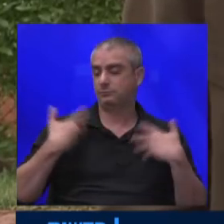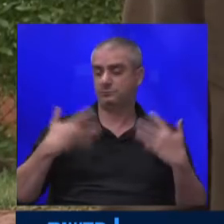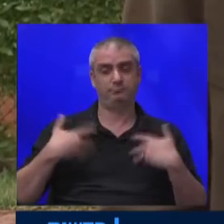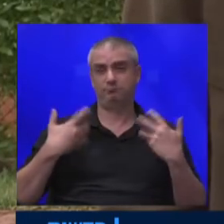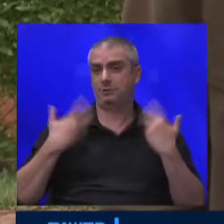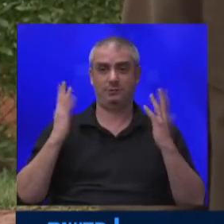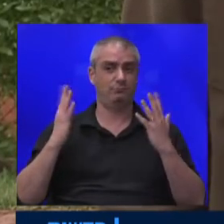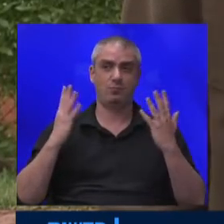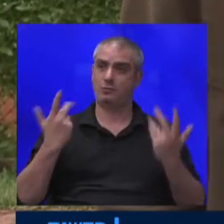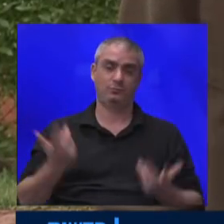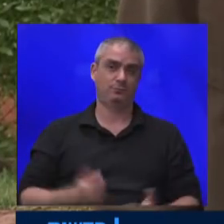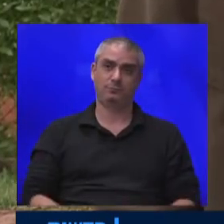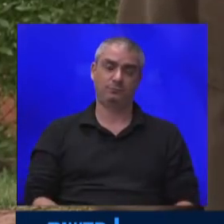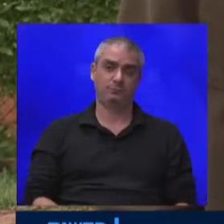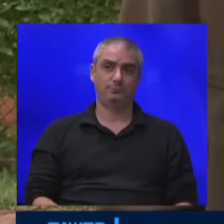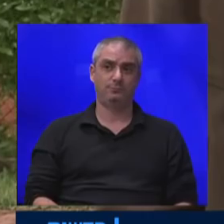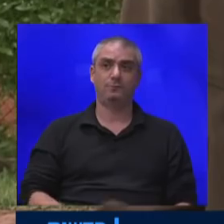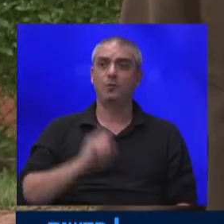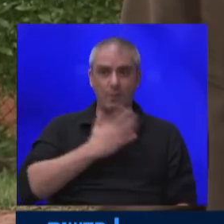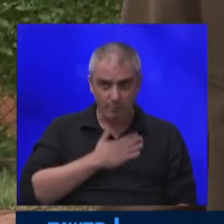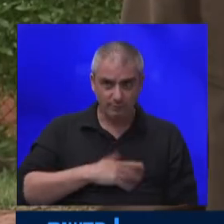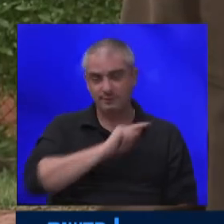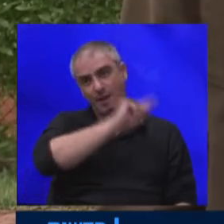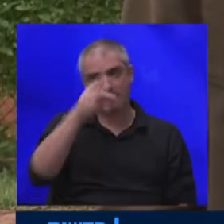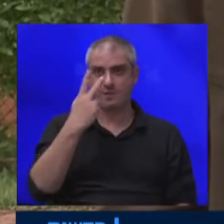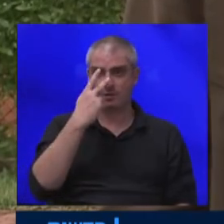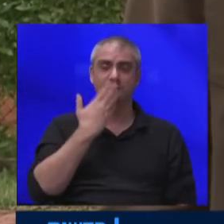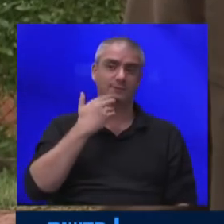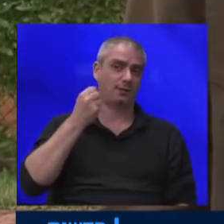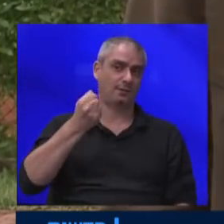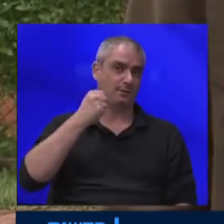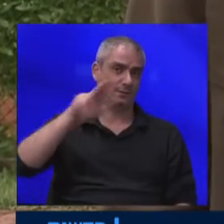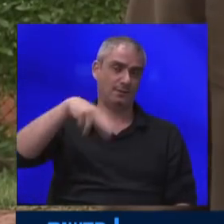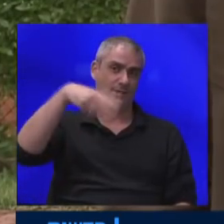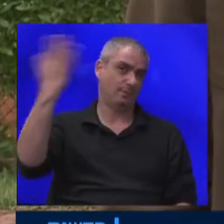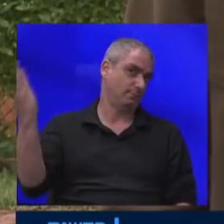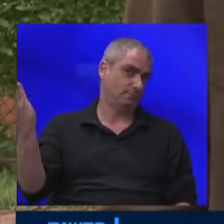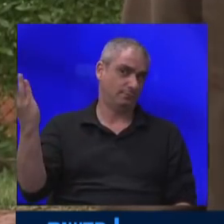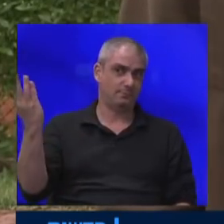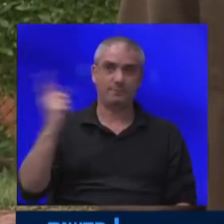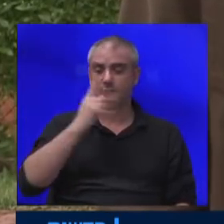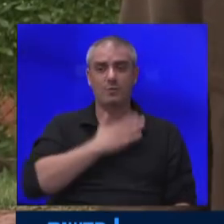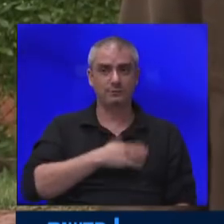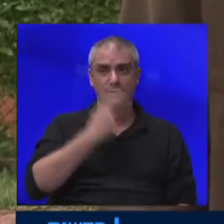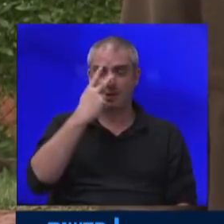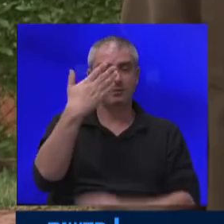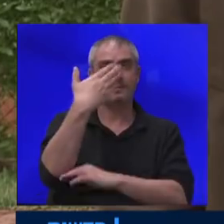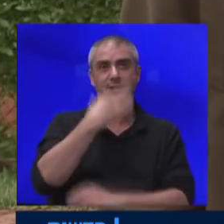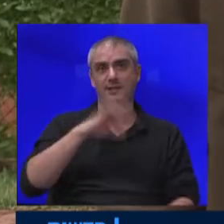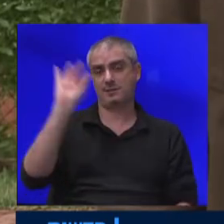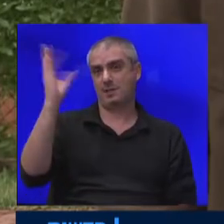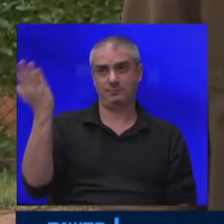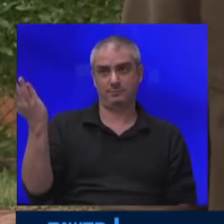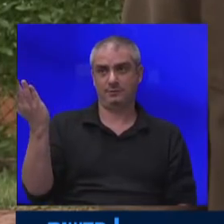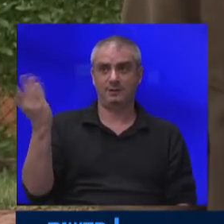וכולם שמחים, וכולם רוצים לבוא לישראל לתייר, כולם רוצים לבוא לראות את המדינה, ואני